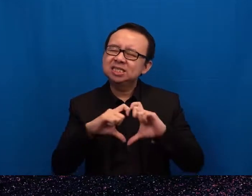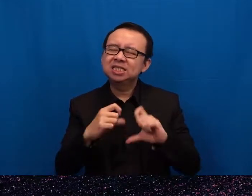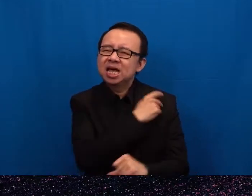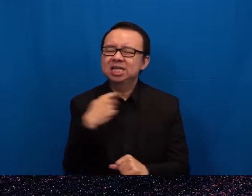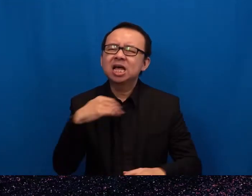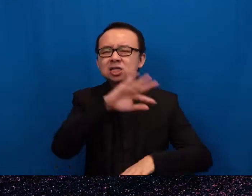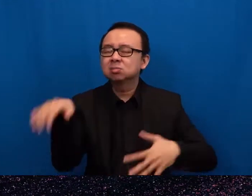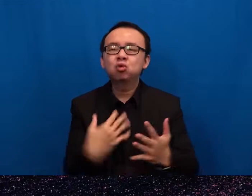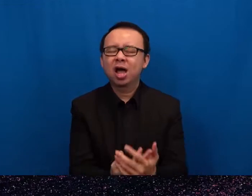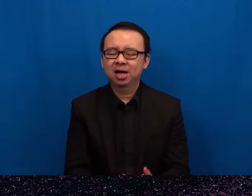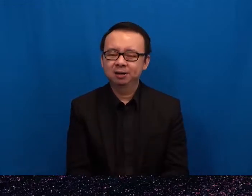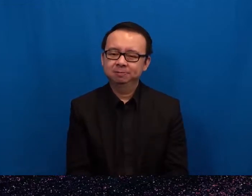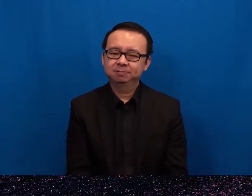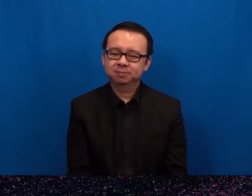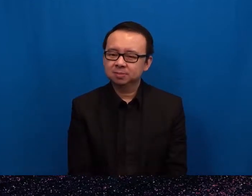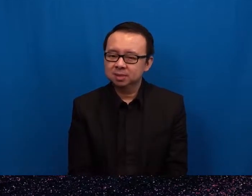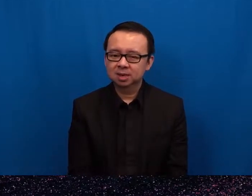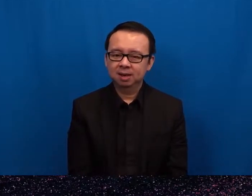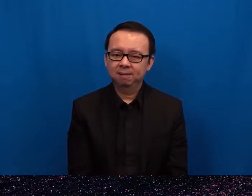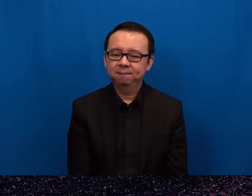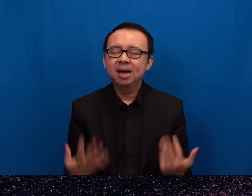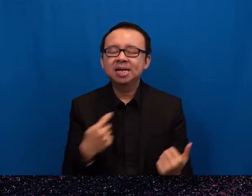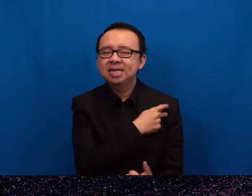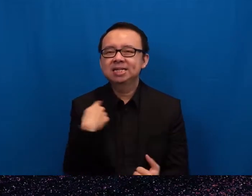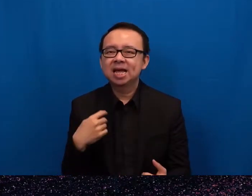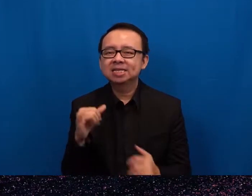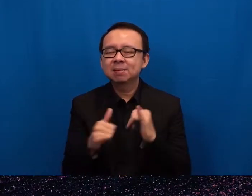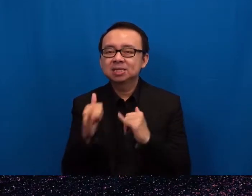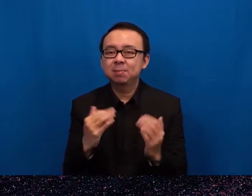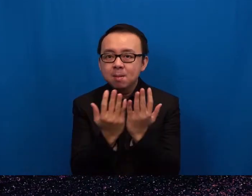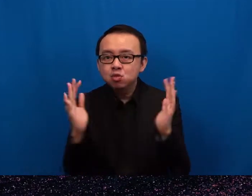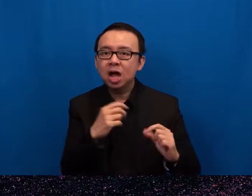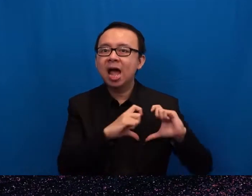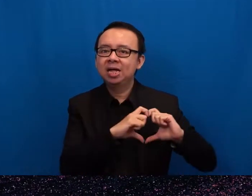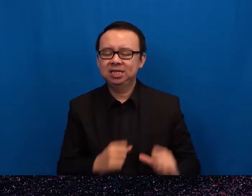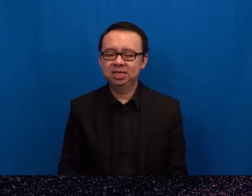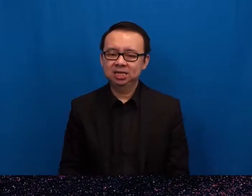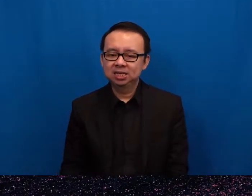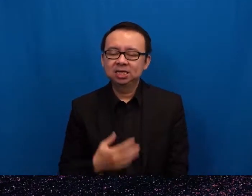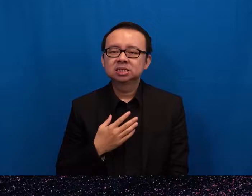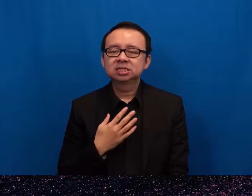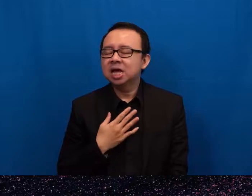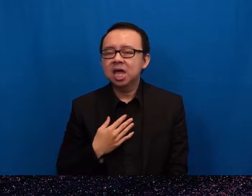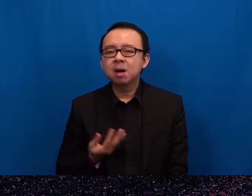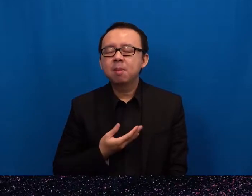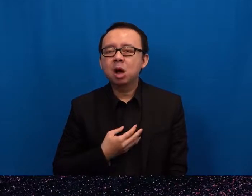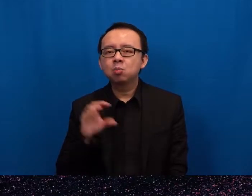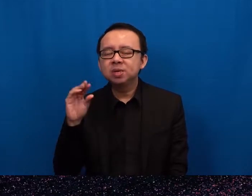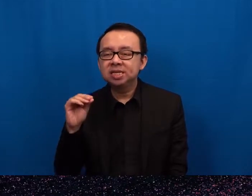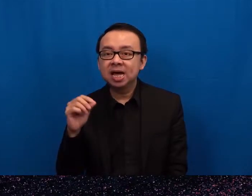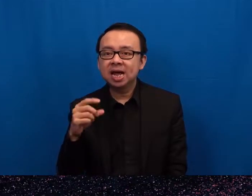Jangan tersesat di dalam rumah Tuhan. Mari kita sama-sama buka hati ya. Saya mau bicara tentang Paulus.